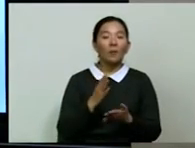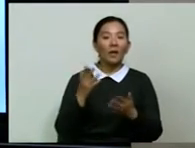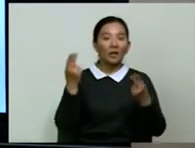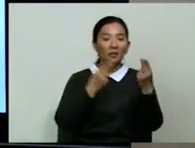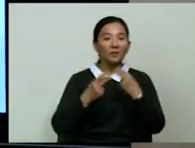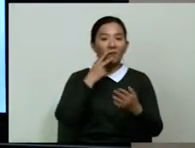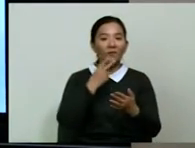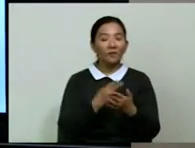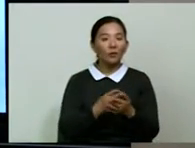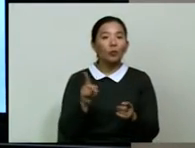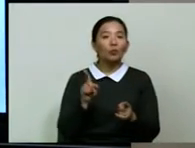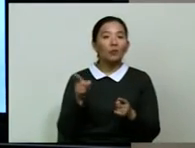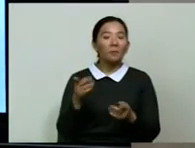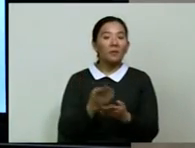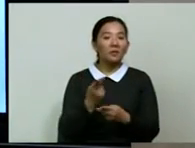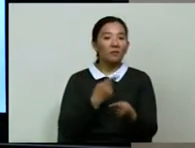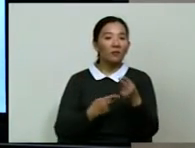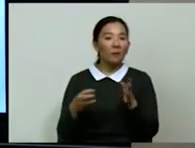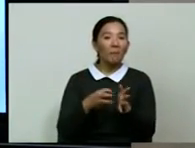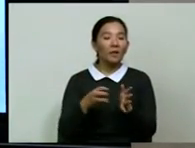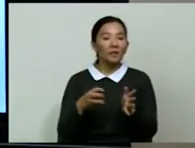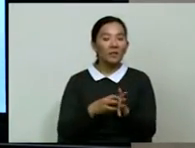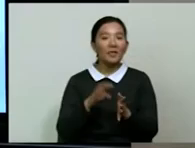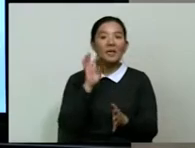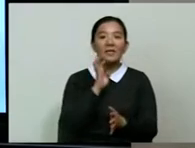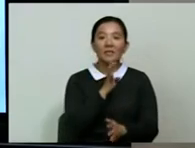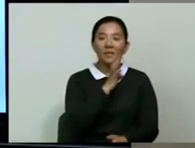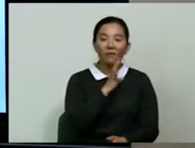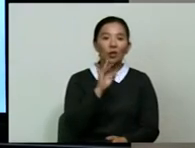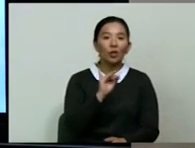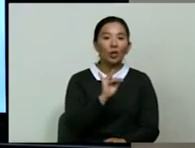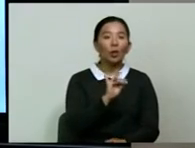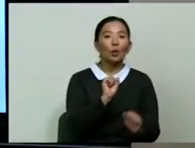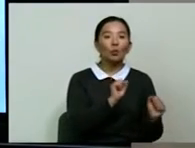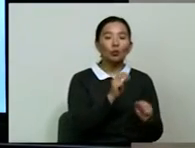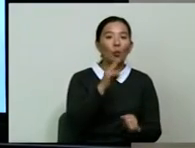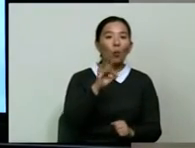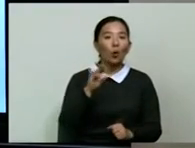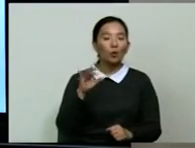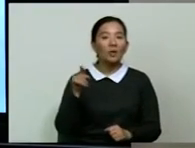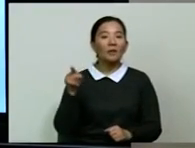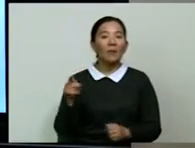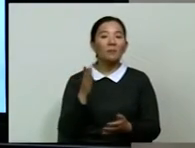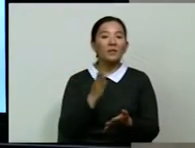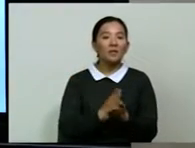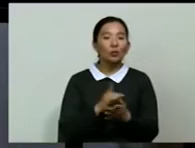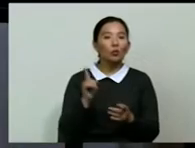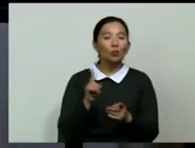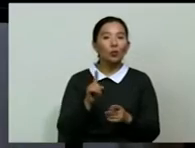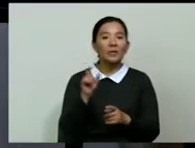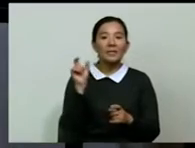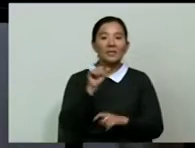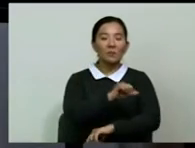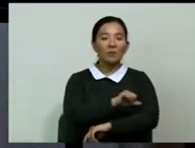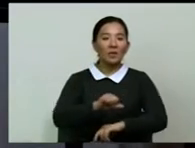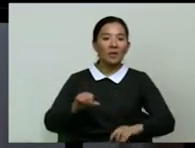На картинке изображен магнит с северным и южным полюсами. Мы видим, что синими линиями